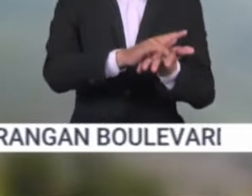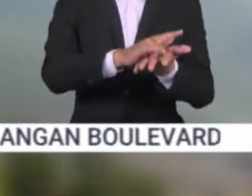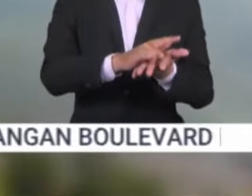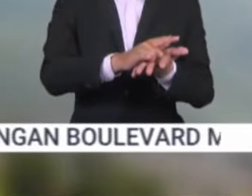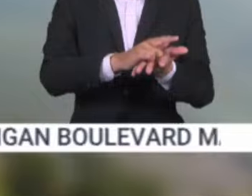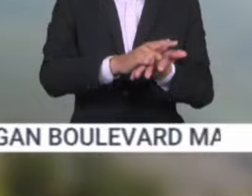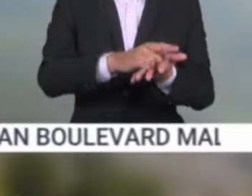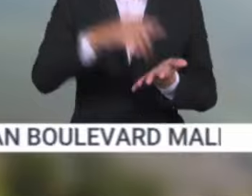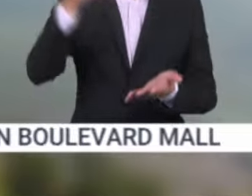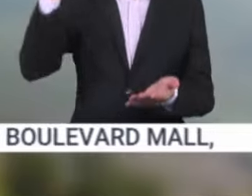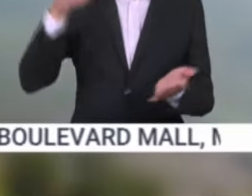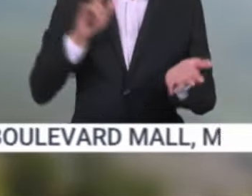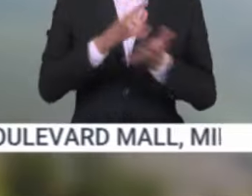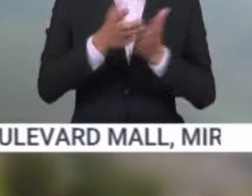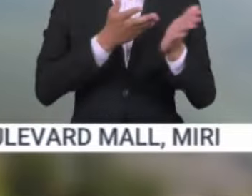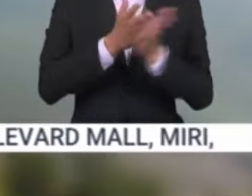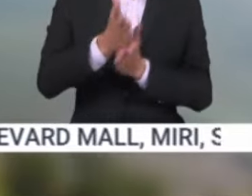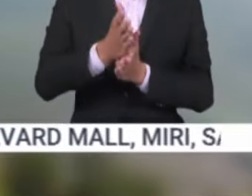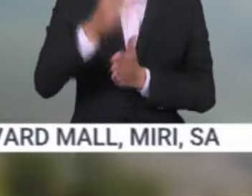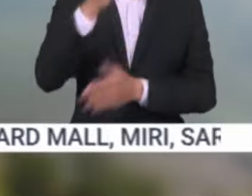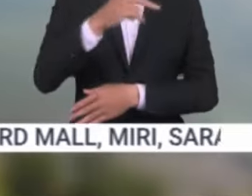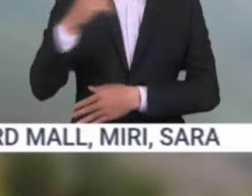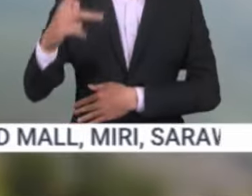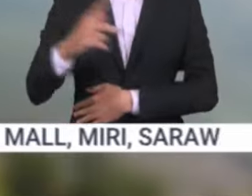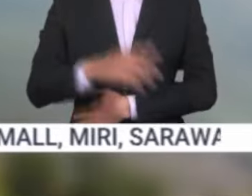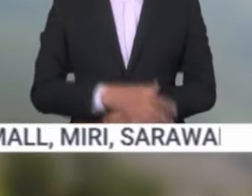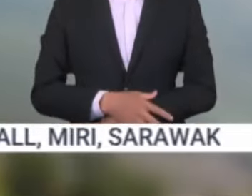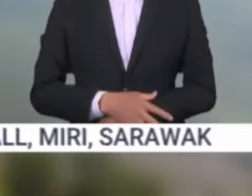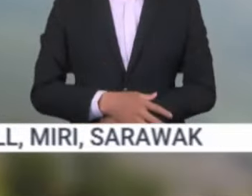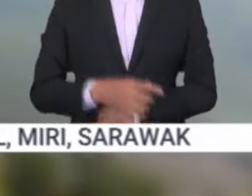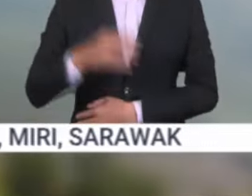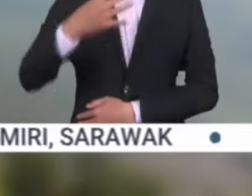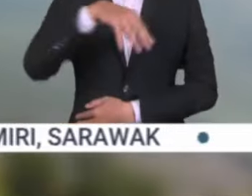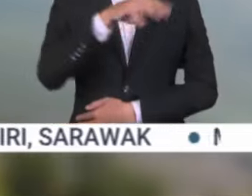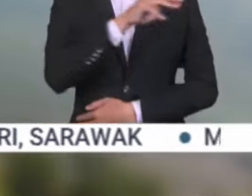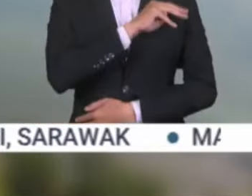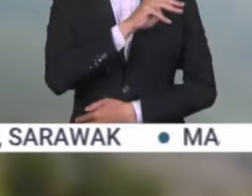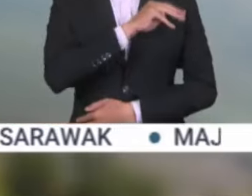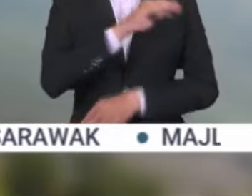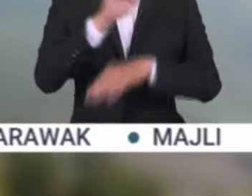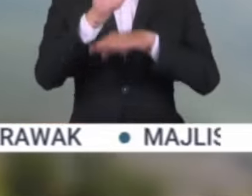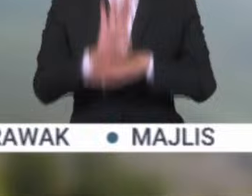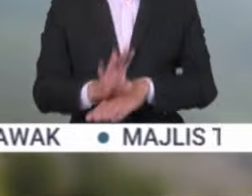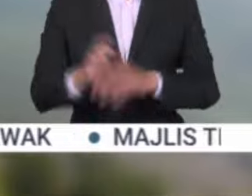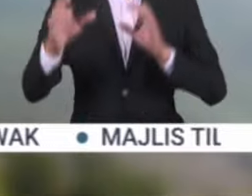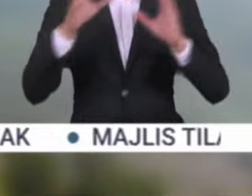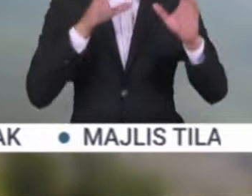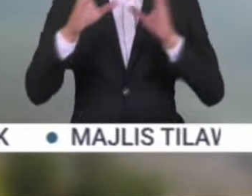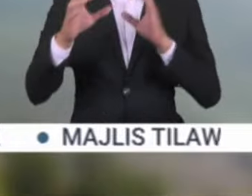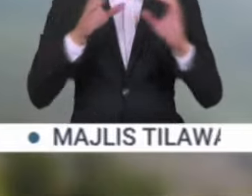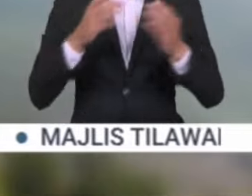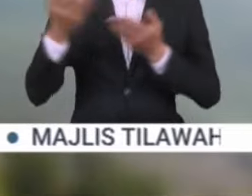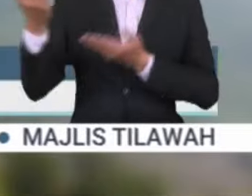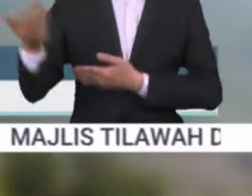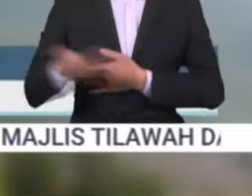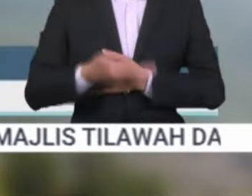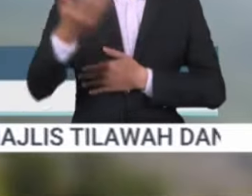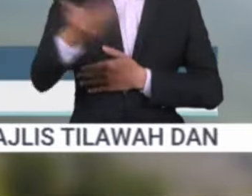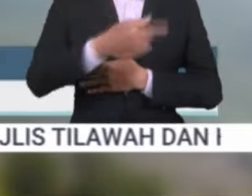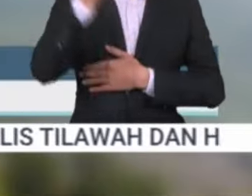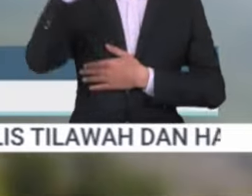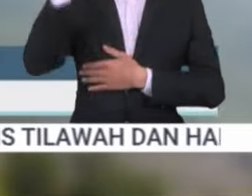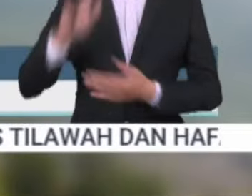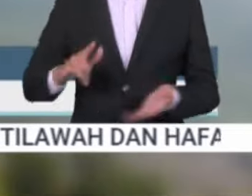Kota Kinabalu. Pembantu Menteri Pelancongan Kebudayaan dan Alam Sekitar Datuk Johniston Bang Kuai mengalu-alukan